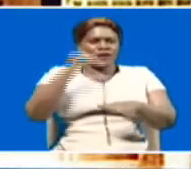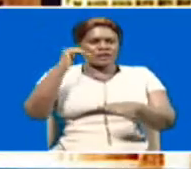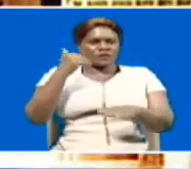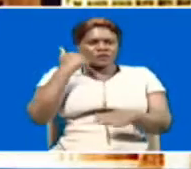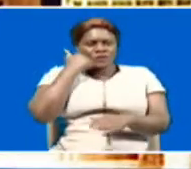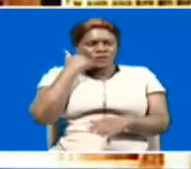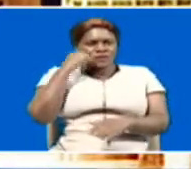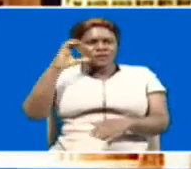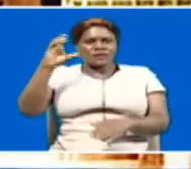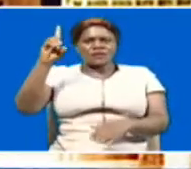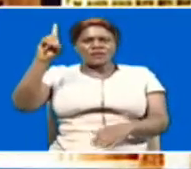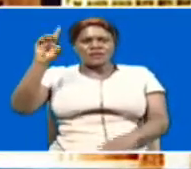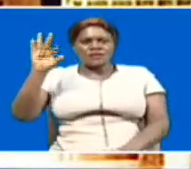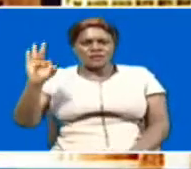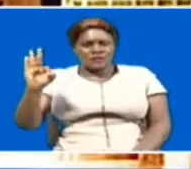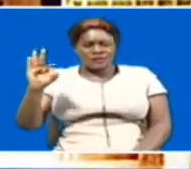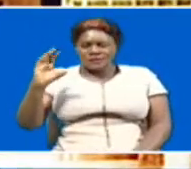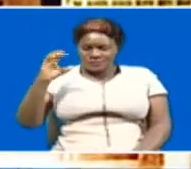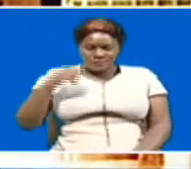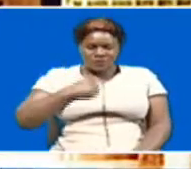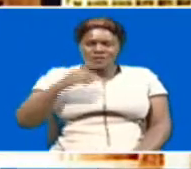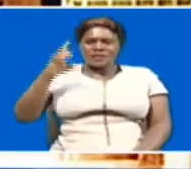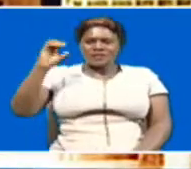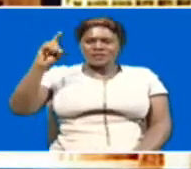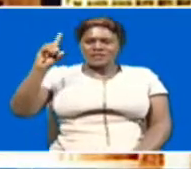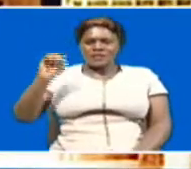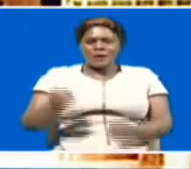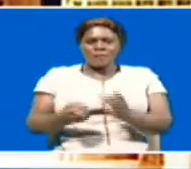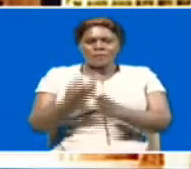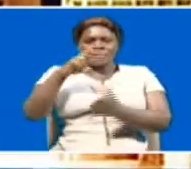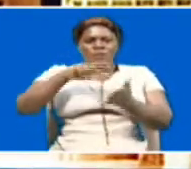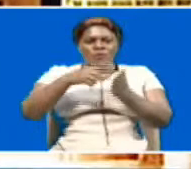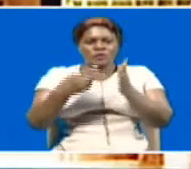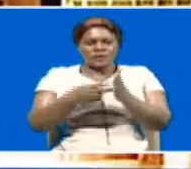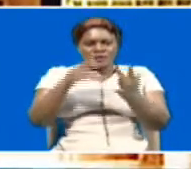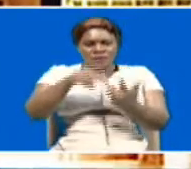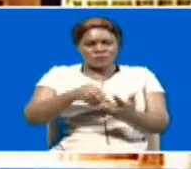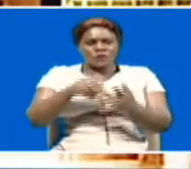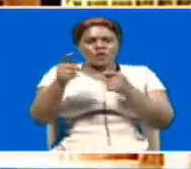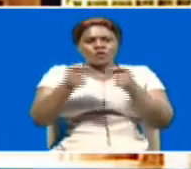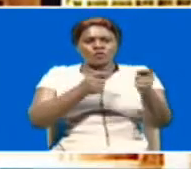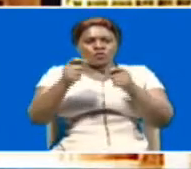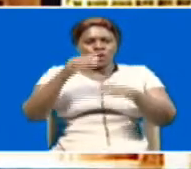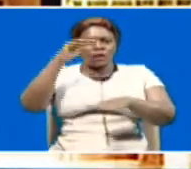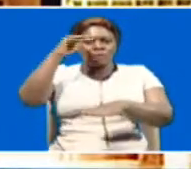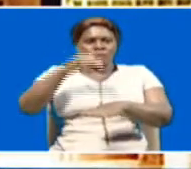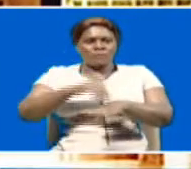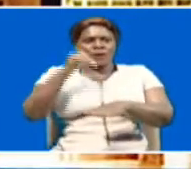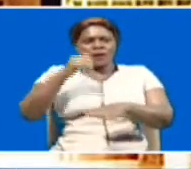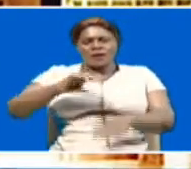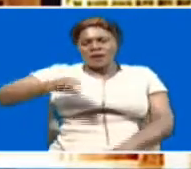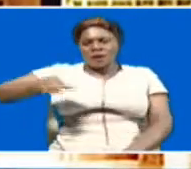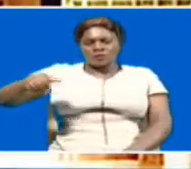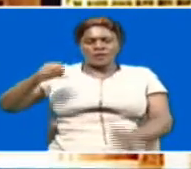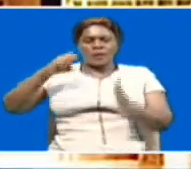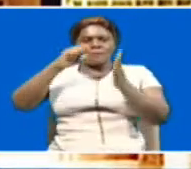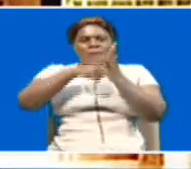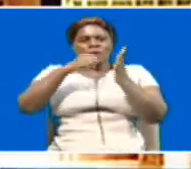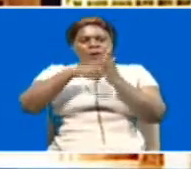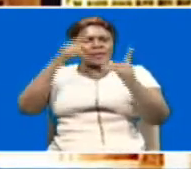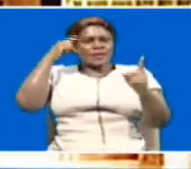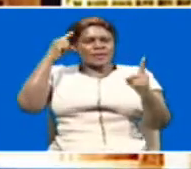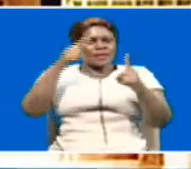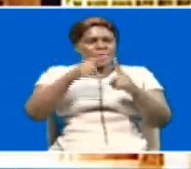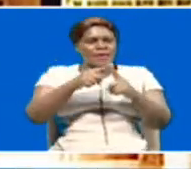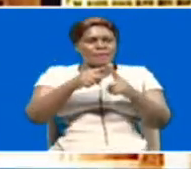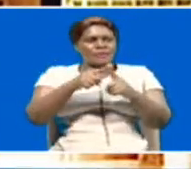magonjwa CDC Jennifer Galbraith walizindua mpango mahususi wa kukabili maambukizi ya HIV katika kaunti hiyo, huku lengo likiwa